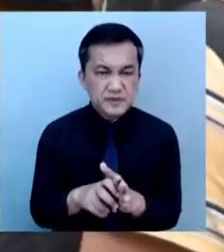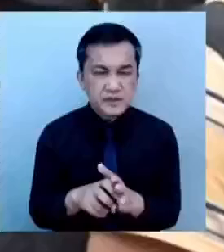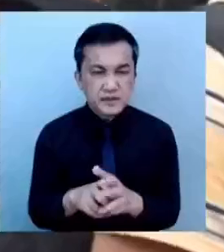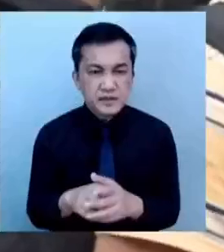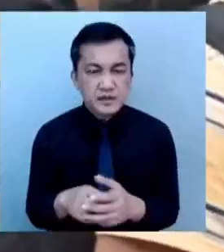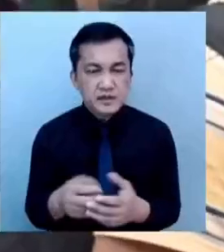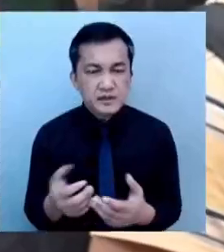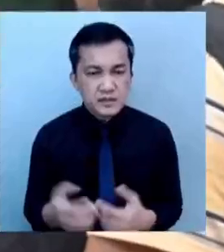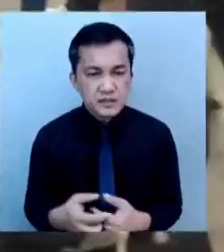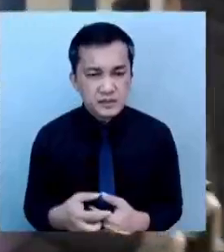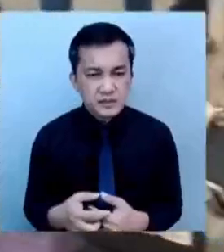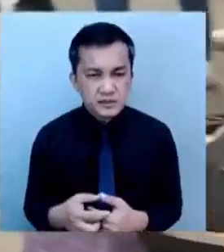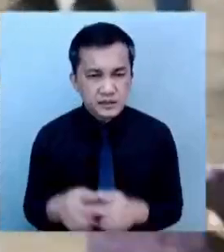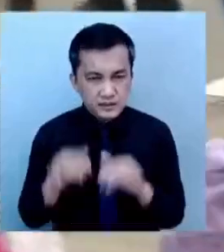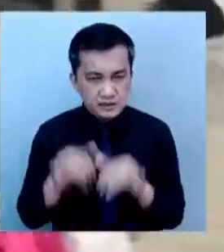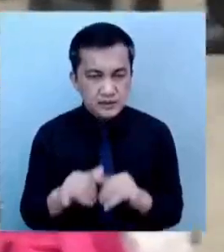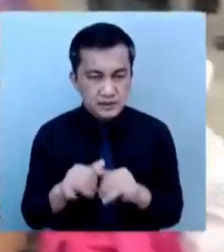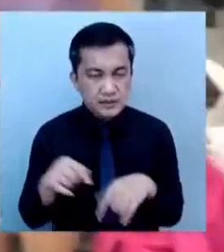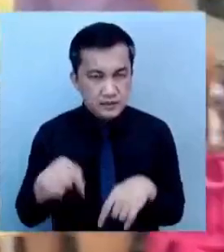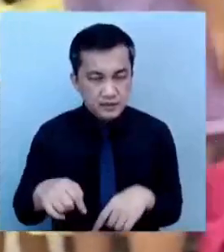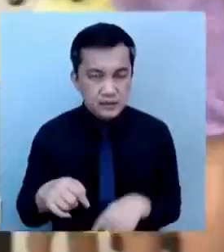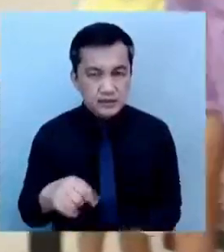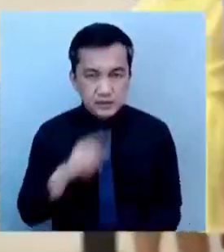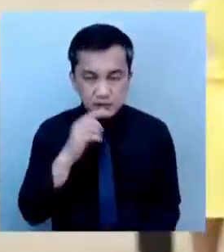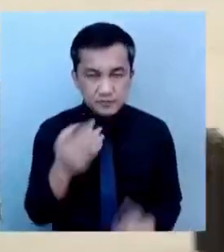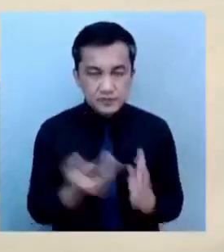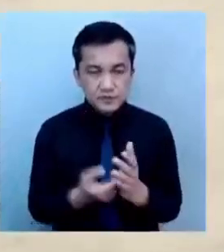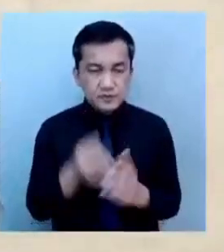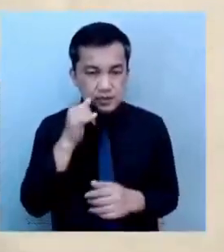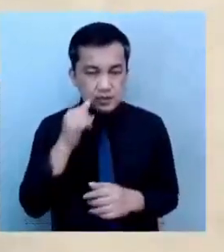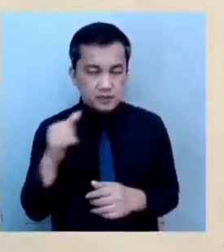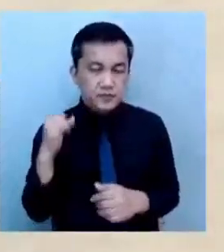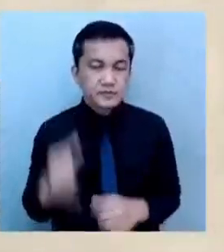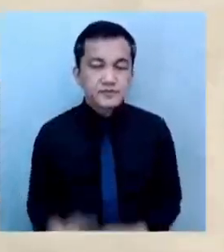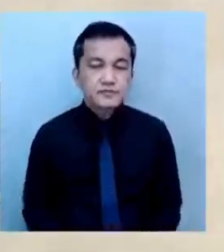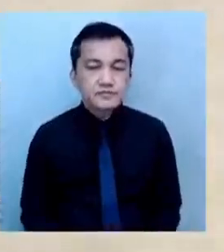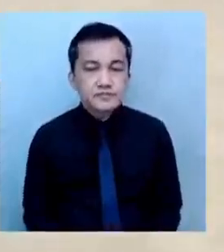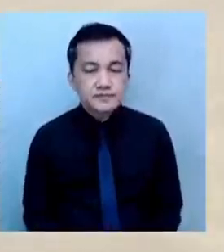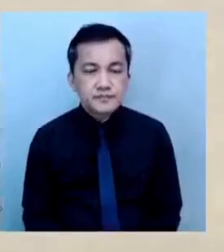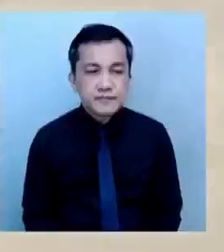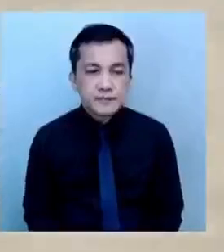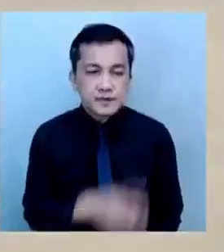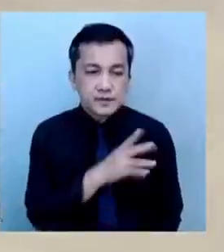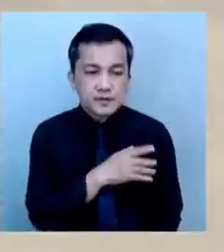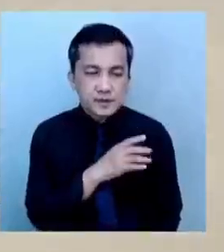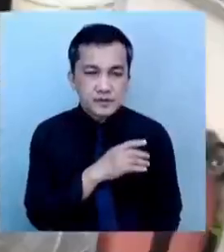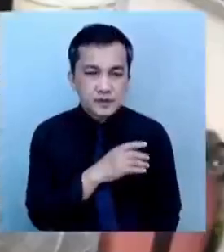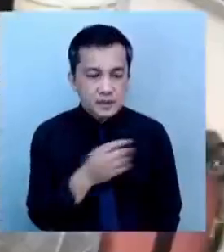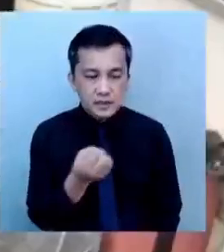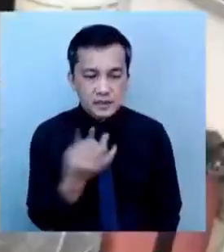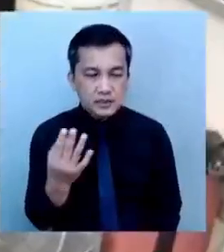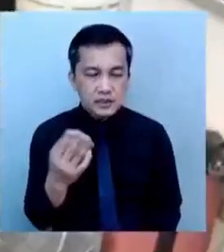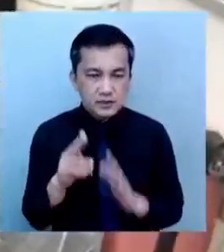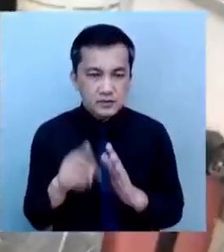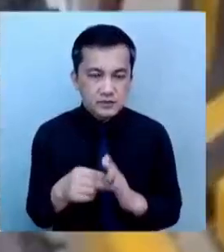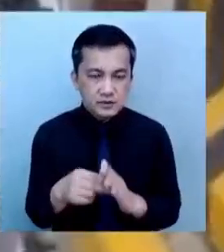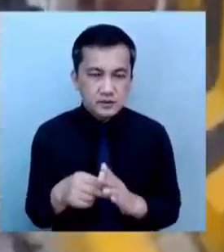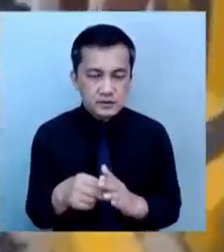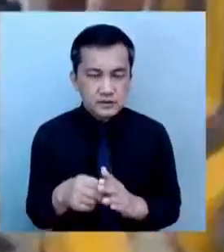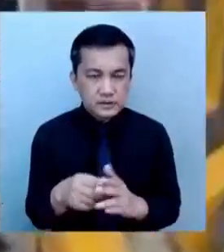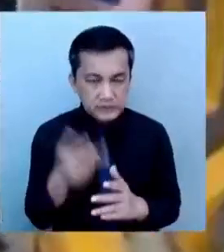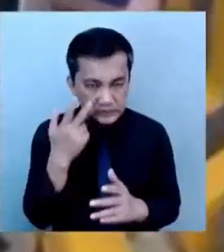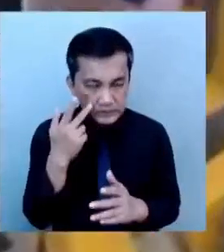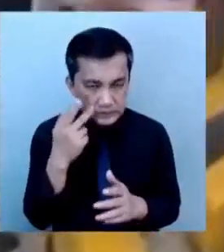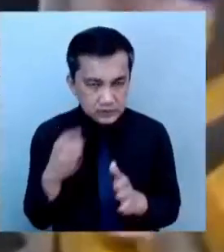na naririto. Katunayan, nung kahapon ay naghintay sila ng ilang oras para makasakay ng barko